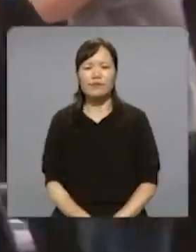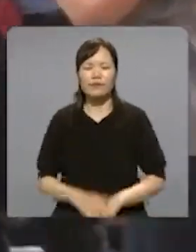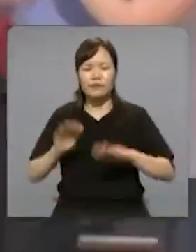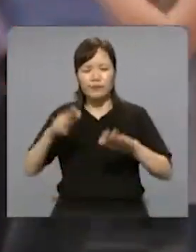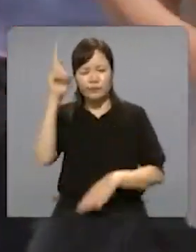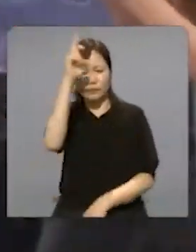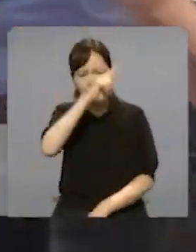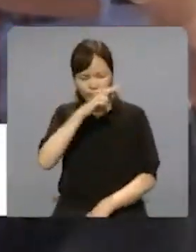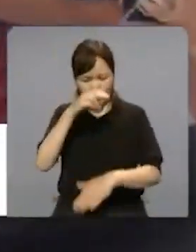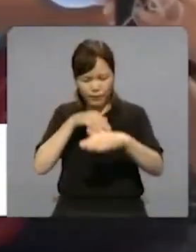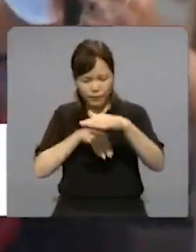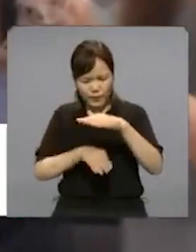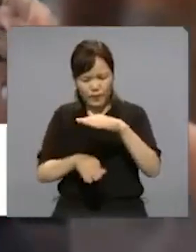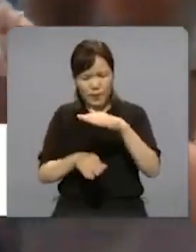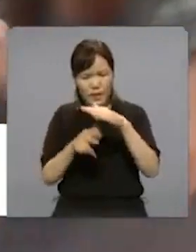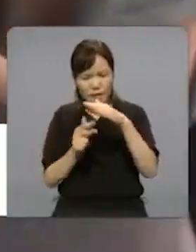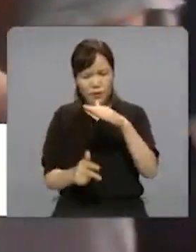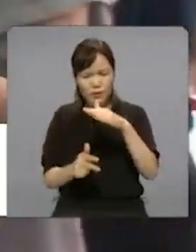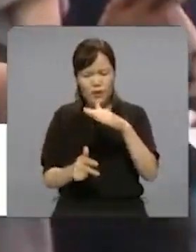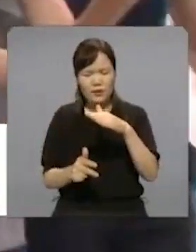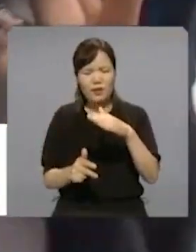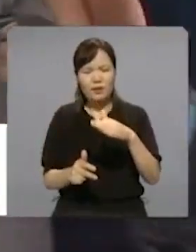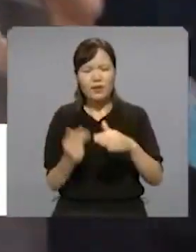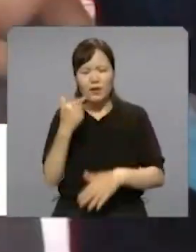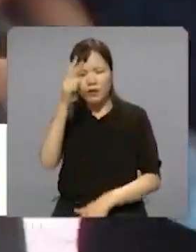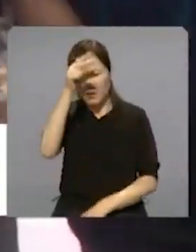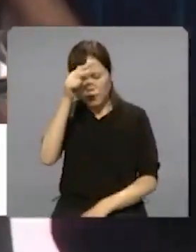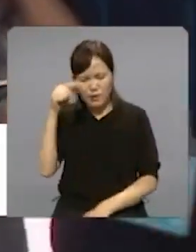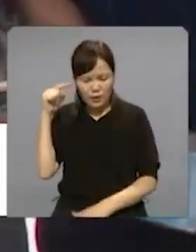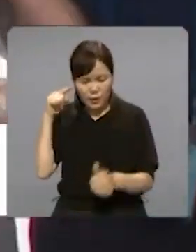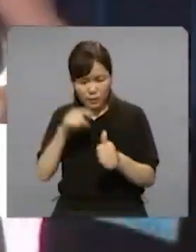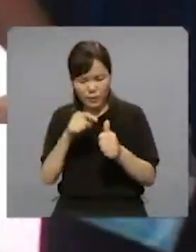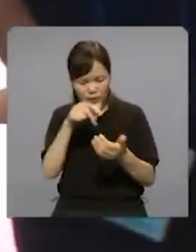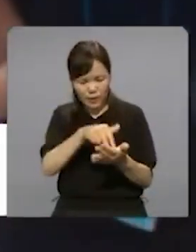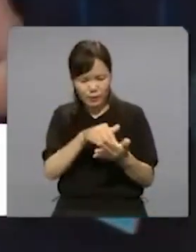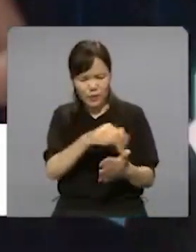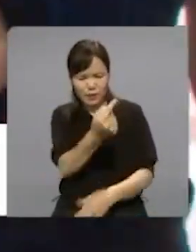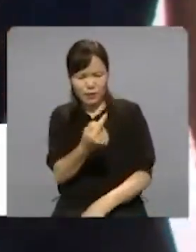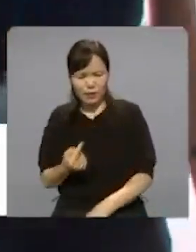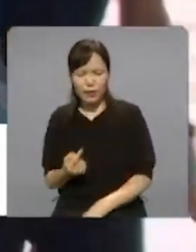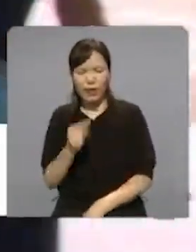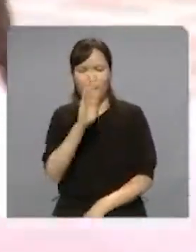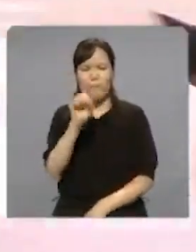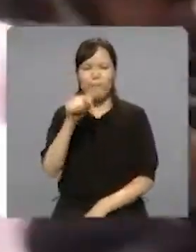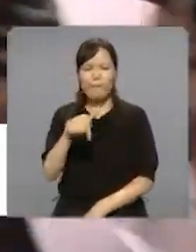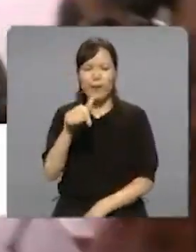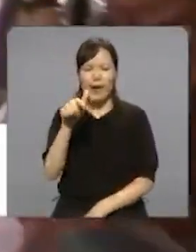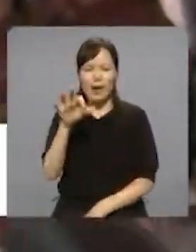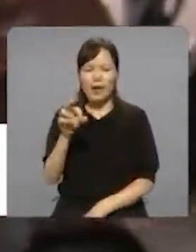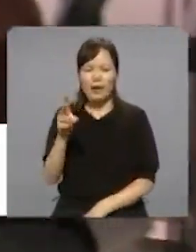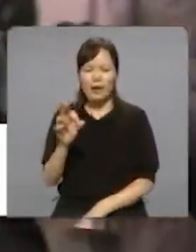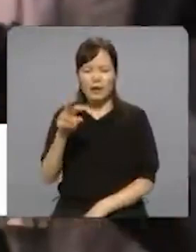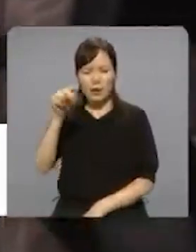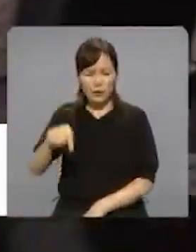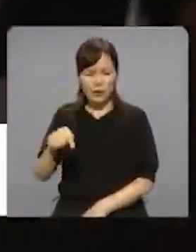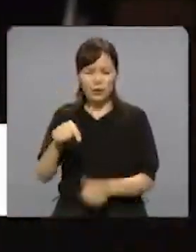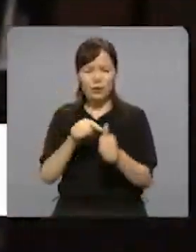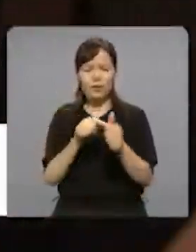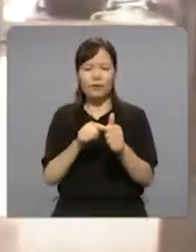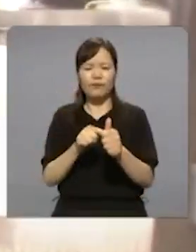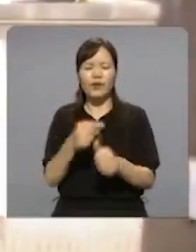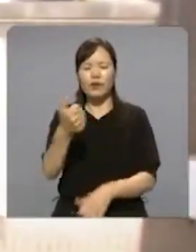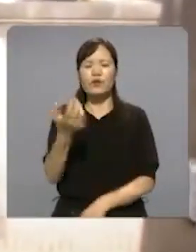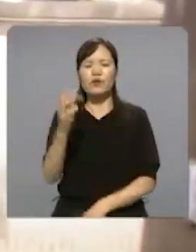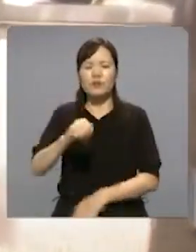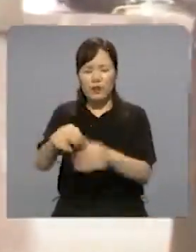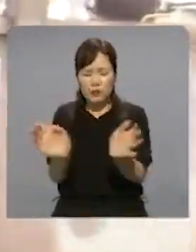오늘 오전 지하주차장을 통해 검찰의 피의자 신분으로 비공개 출석한 박영수 전 특별검사. 앞서 50억